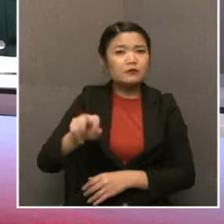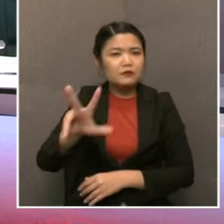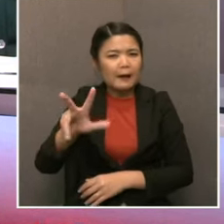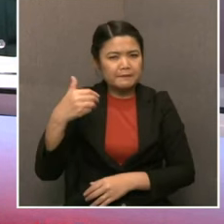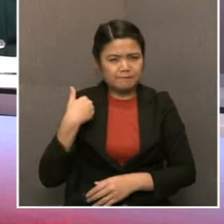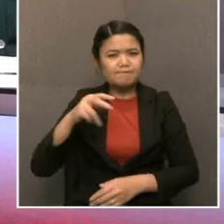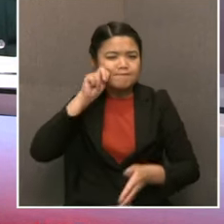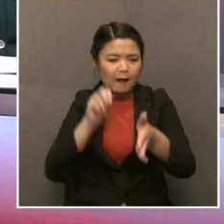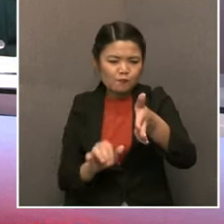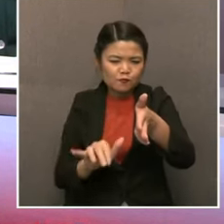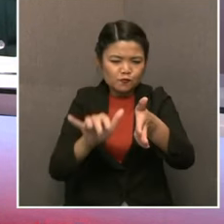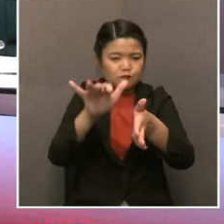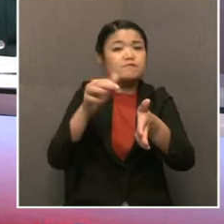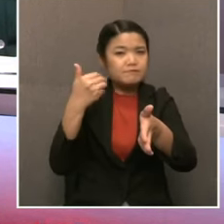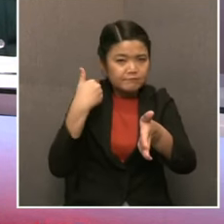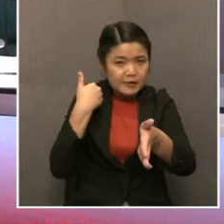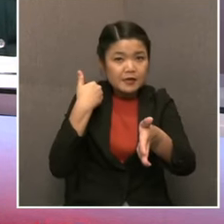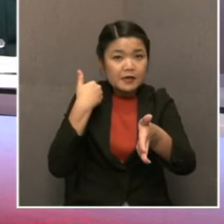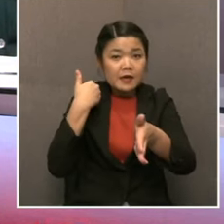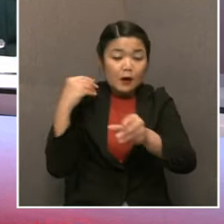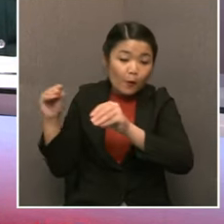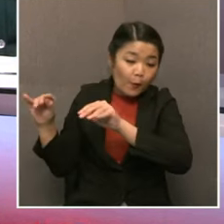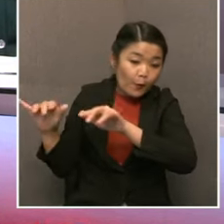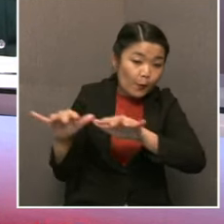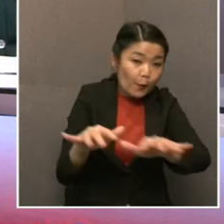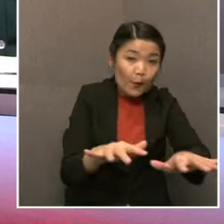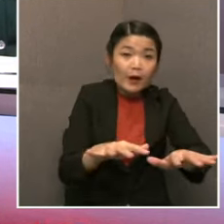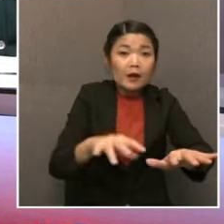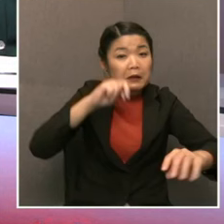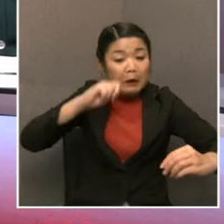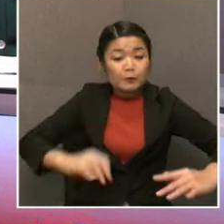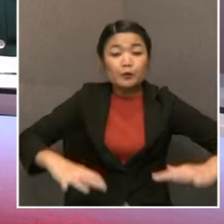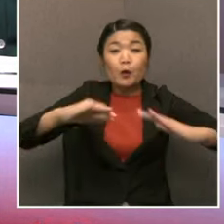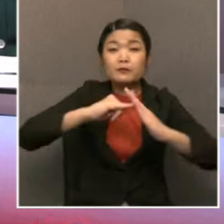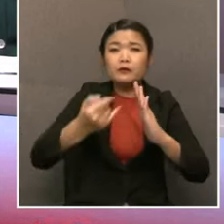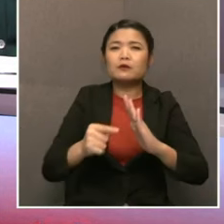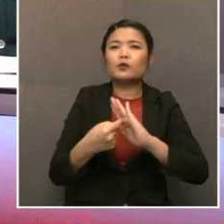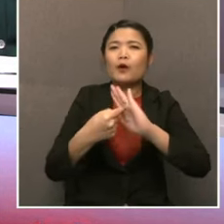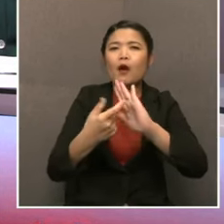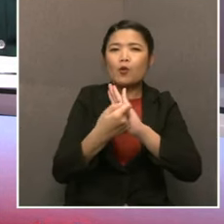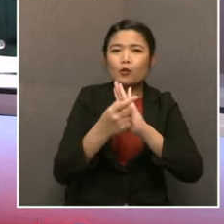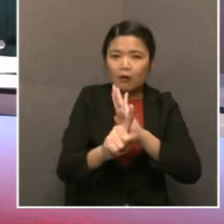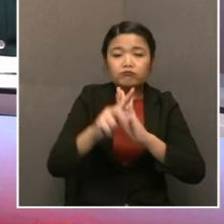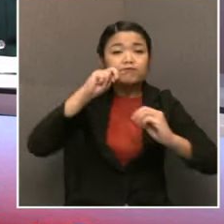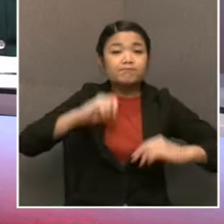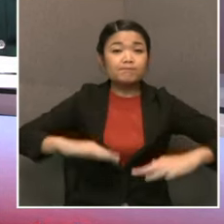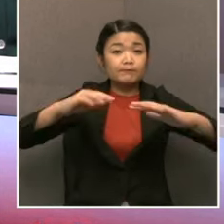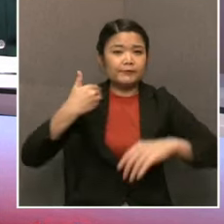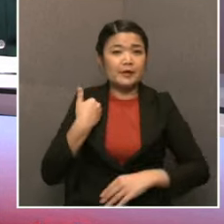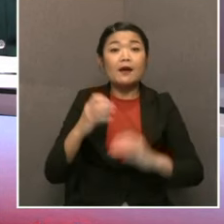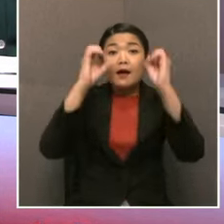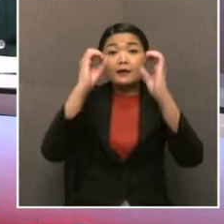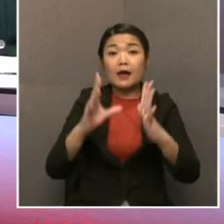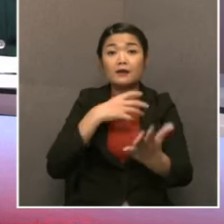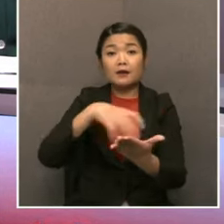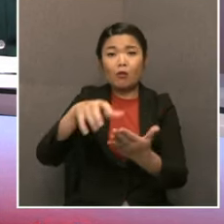้เพิ่มสูงขนได้แล้อาจจะไปท่วมในบางจงหวัดที่อยู่ด้านใอย่างอุดรธานี้ด้วยอาจาร์พูดถึงเร